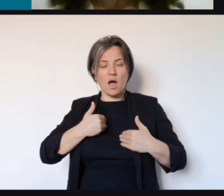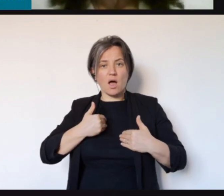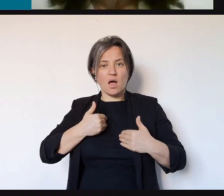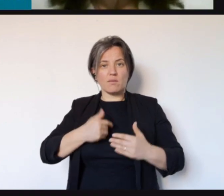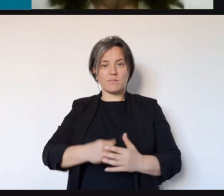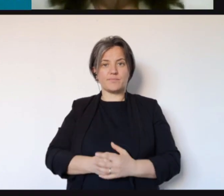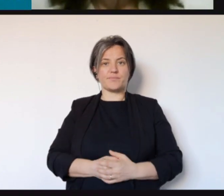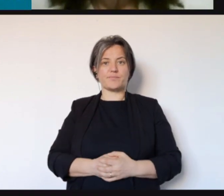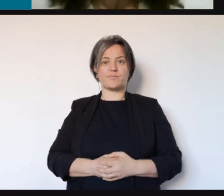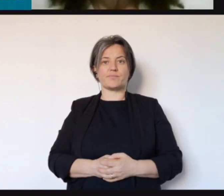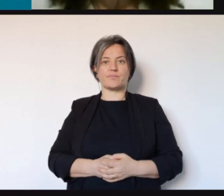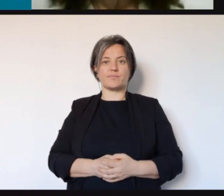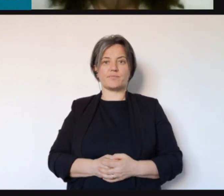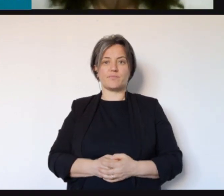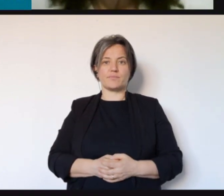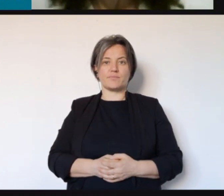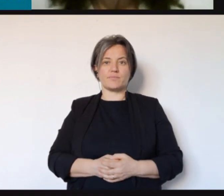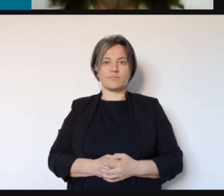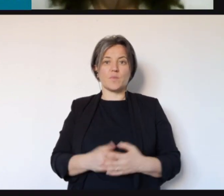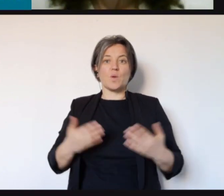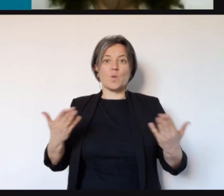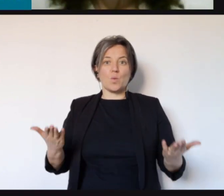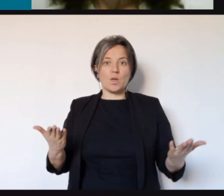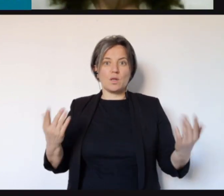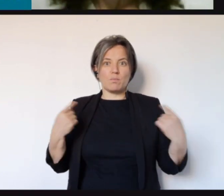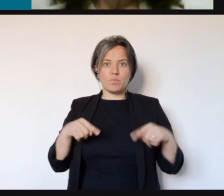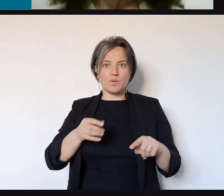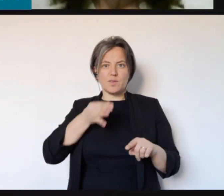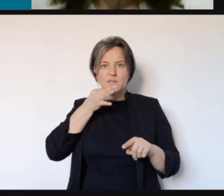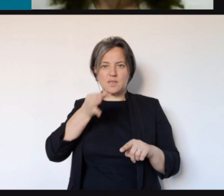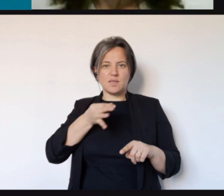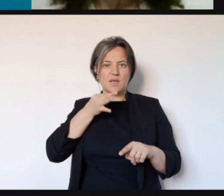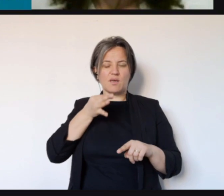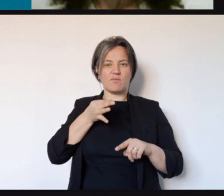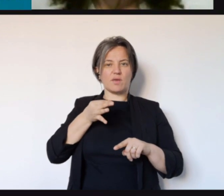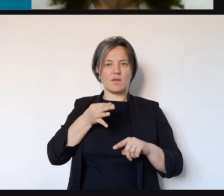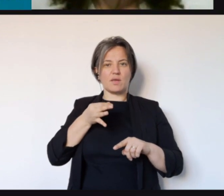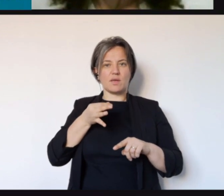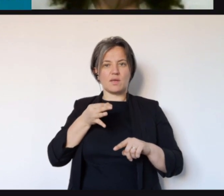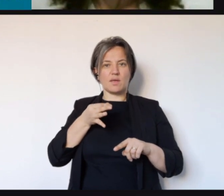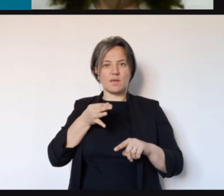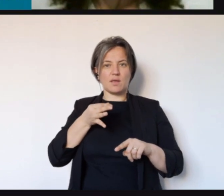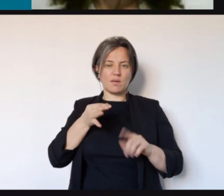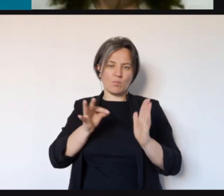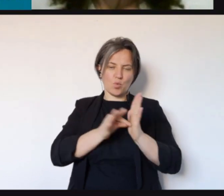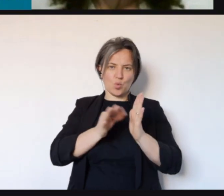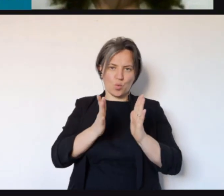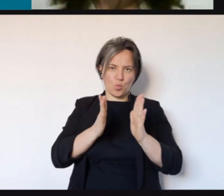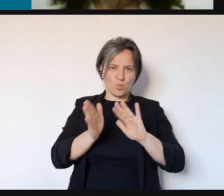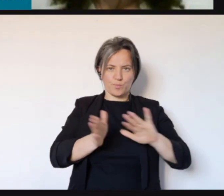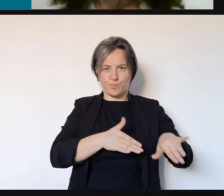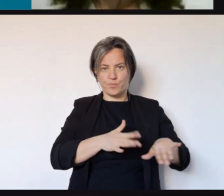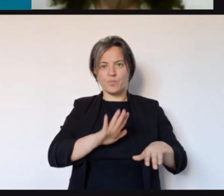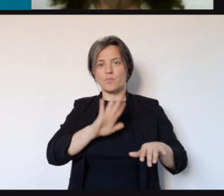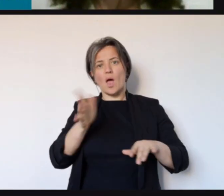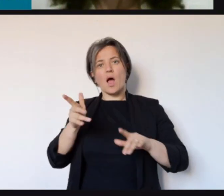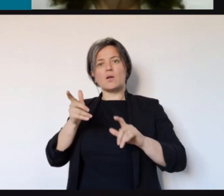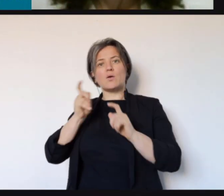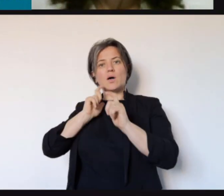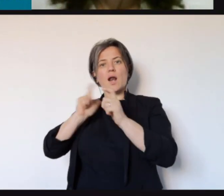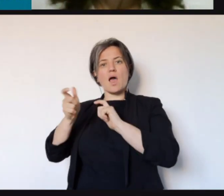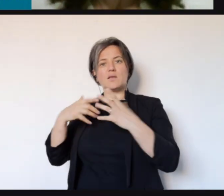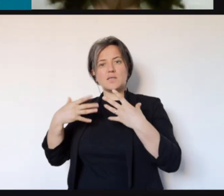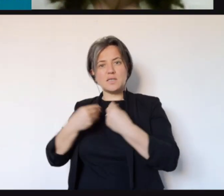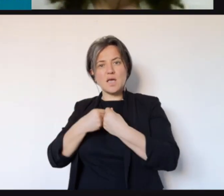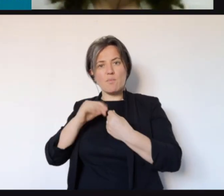E quindi questo implica, da una parte, l'altro aspetto è la relazione con gli altri, è il